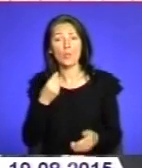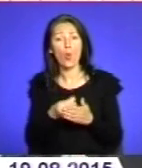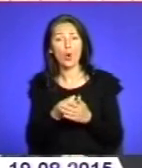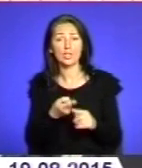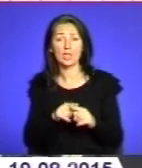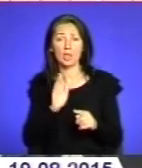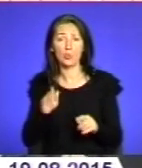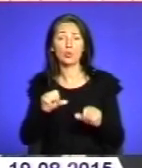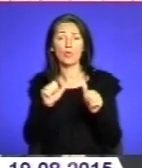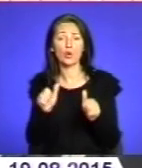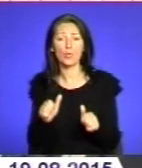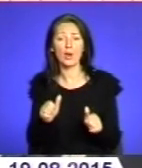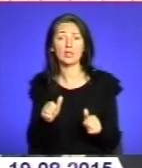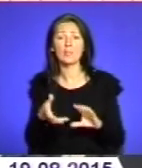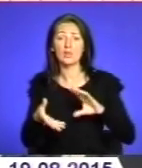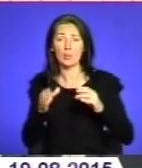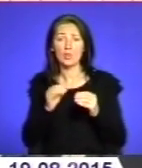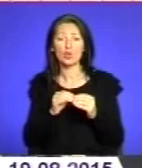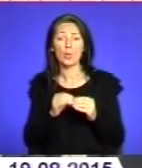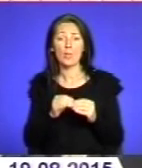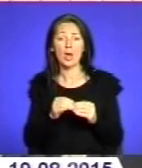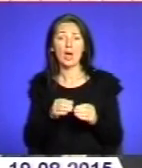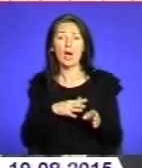будуть формувати за підсумками реалізації